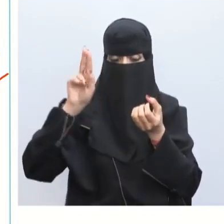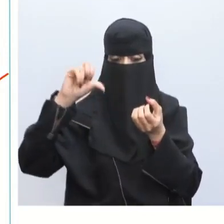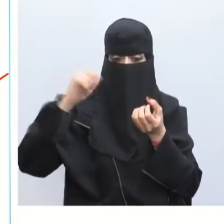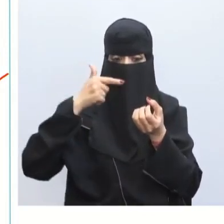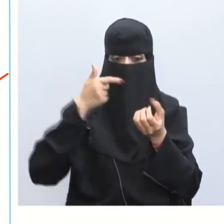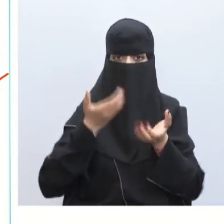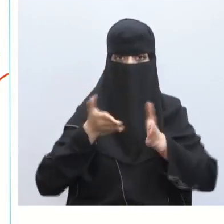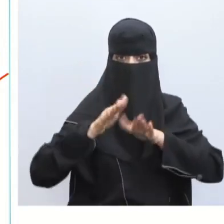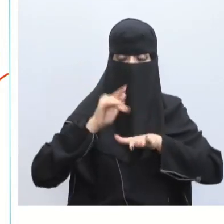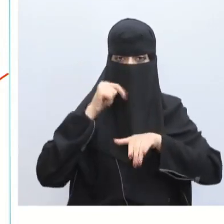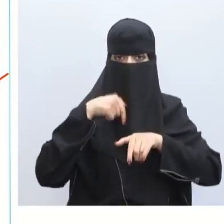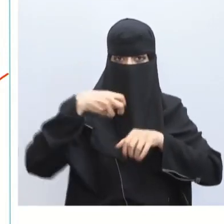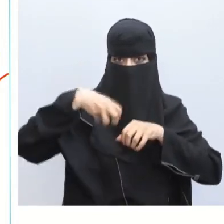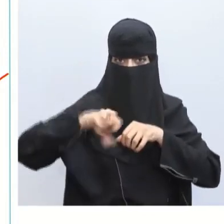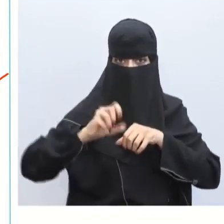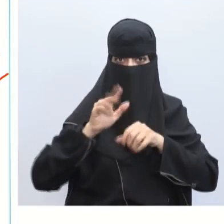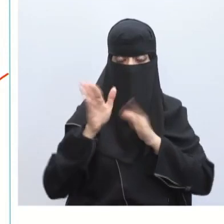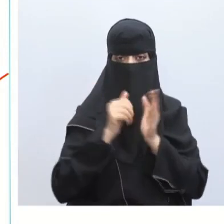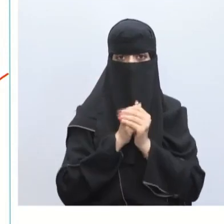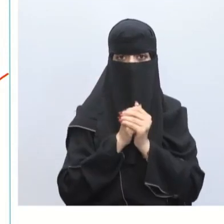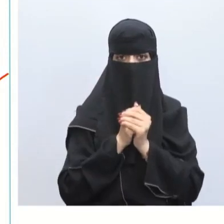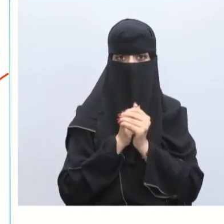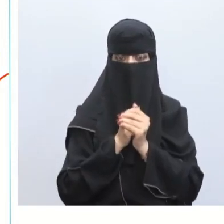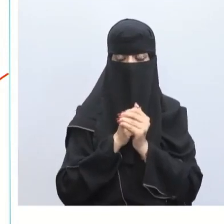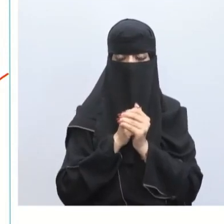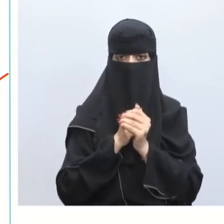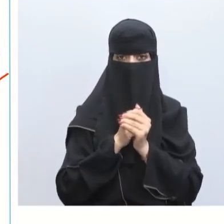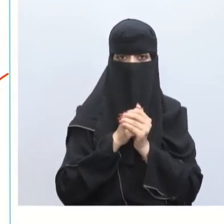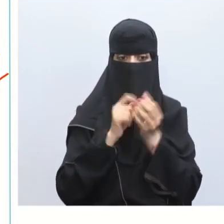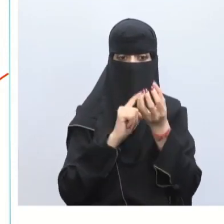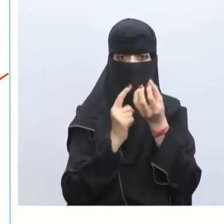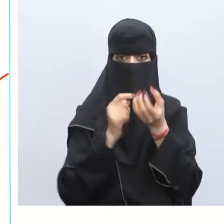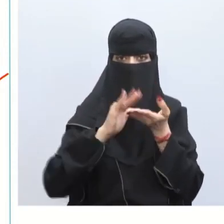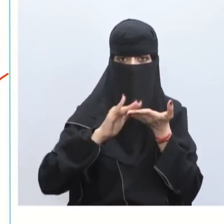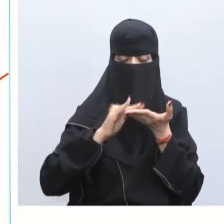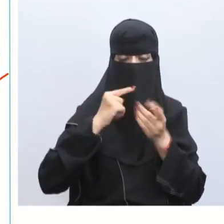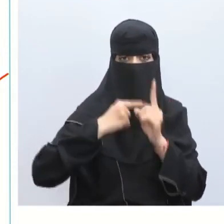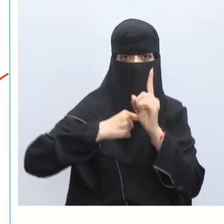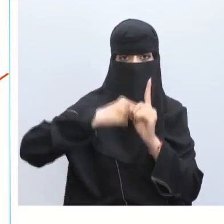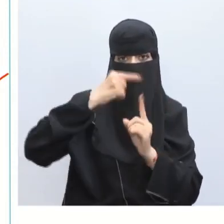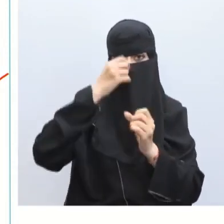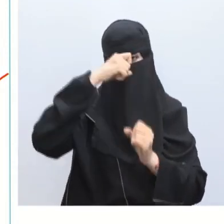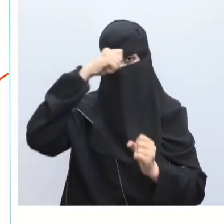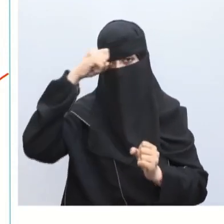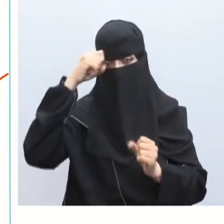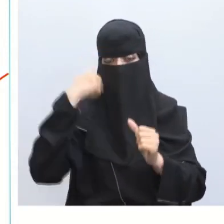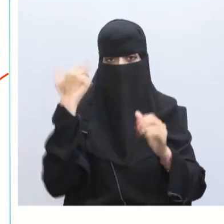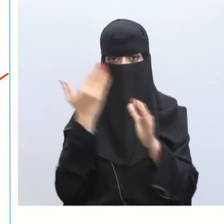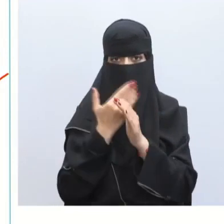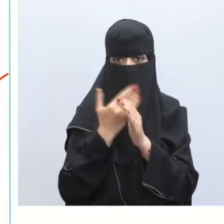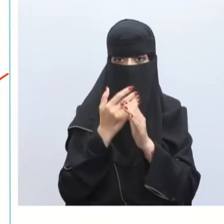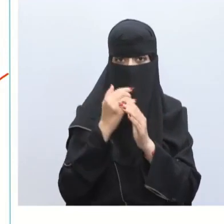فهو اكثر اجزاء الارض حراره بسبب تعامد